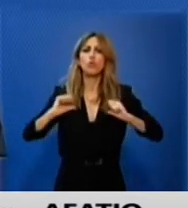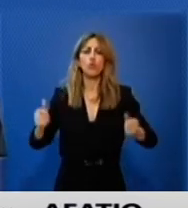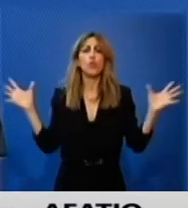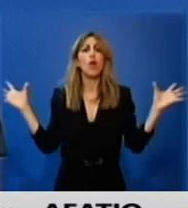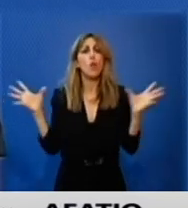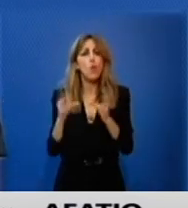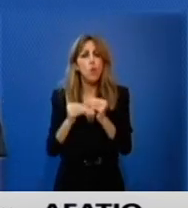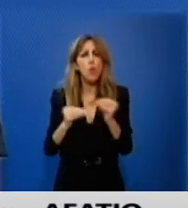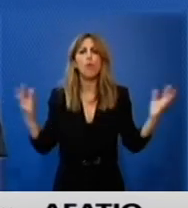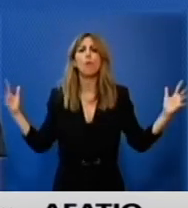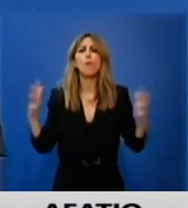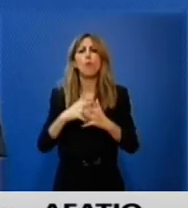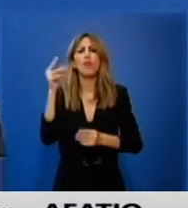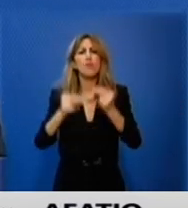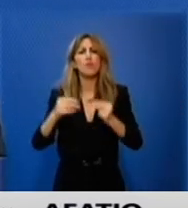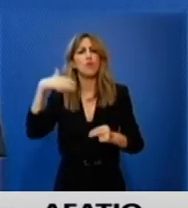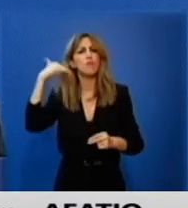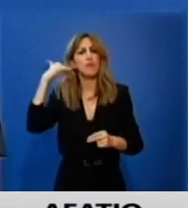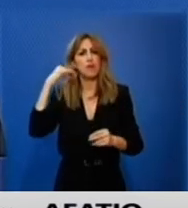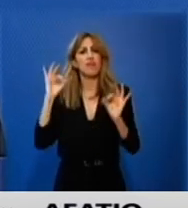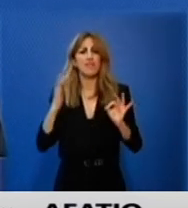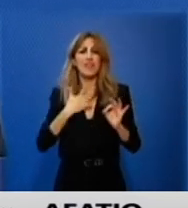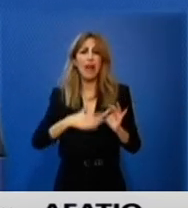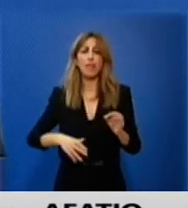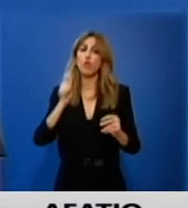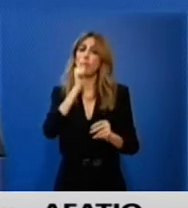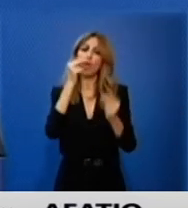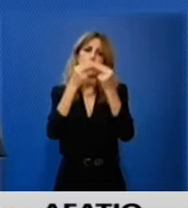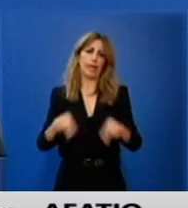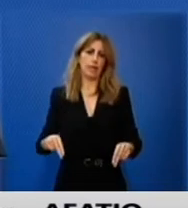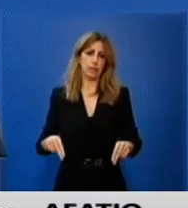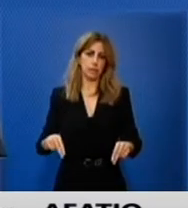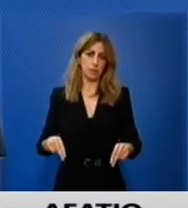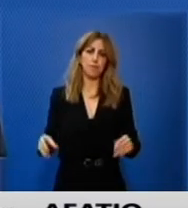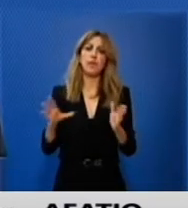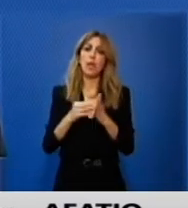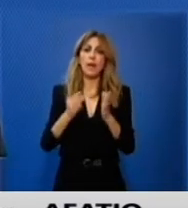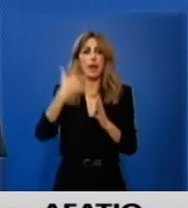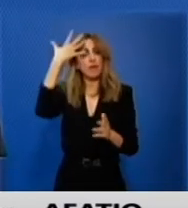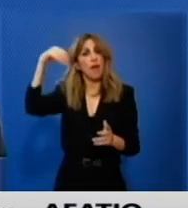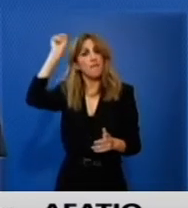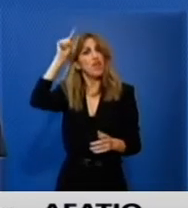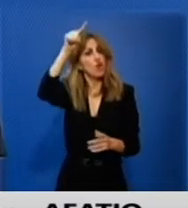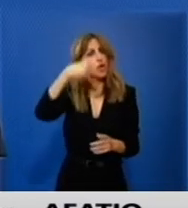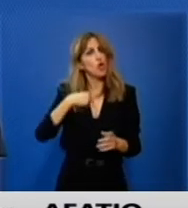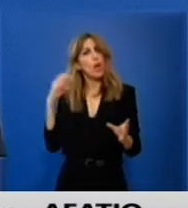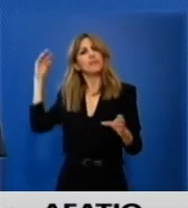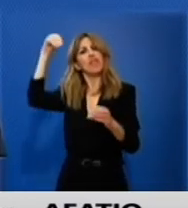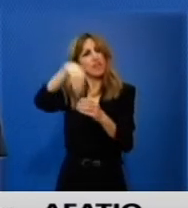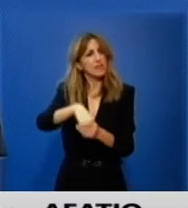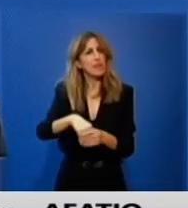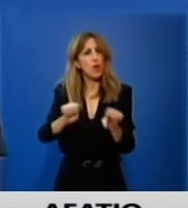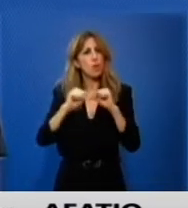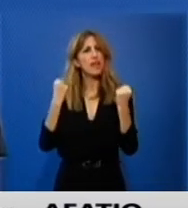προβλήματος στη Λιβύη, πάντα στη βάση πολιτικής λύσης. Μία από αυτές τις διαδικασίες είναι και η διαδικασία του Βερολίνου. Έχουμε ζητήσει να συμμετάσχουμε, θα δούμε αν θα